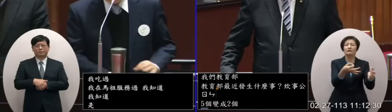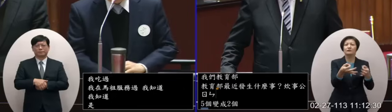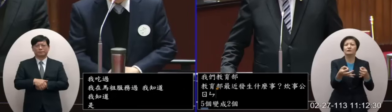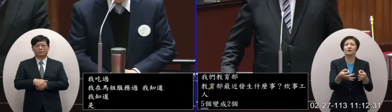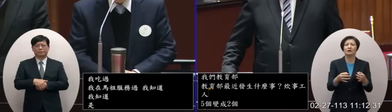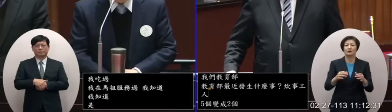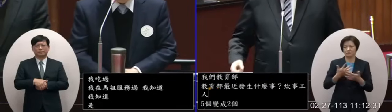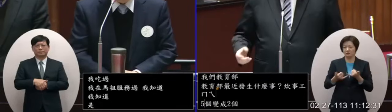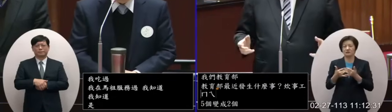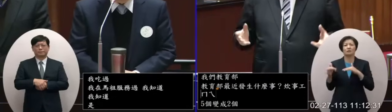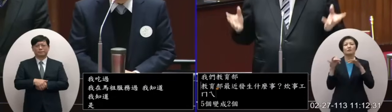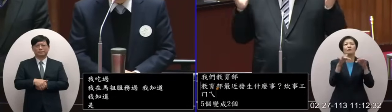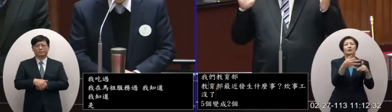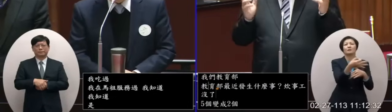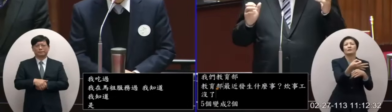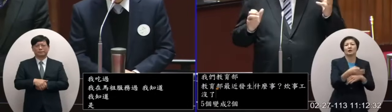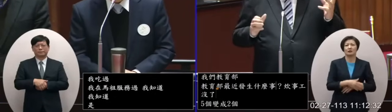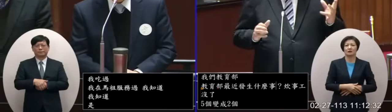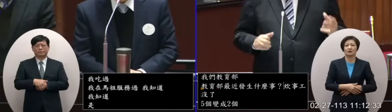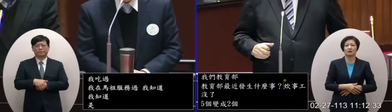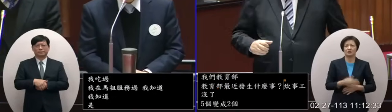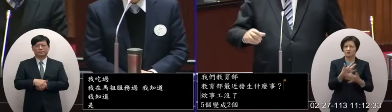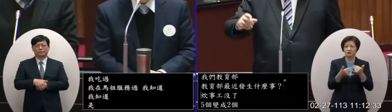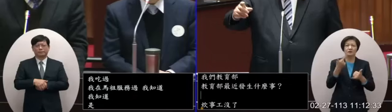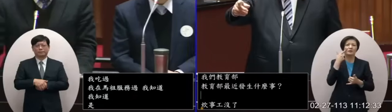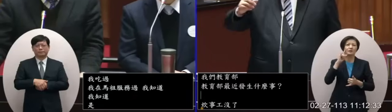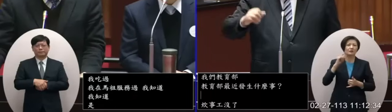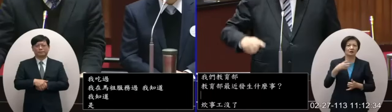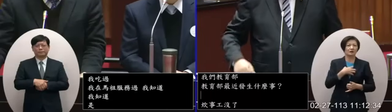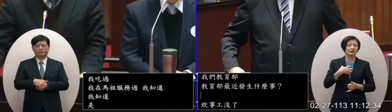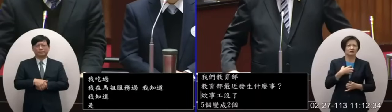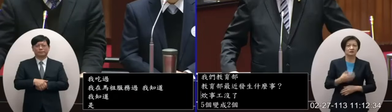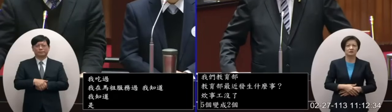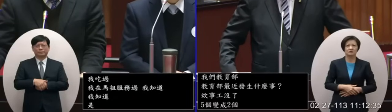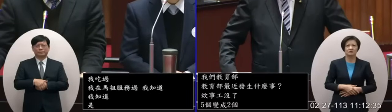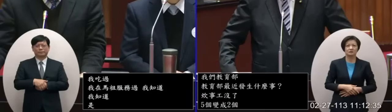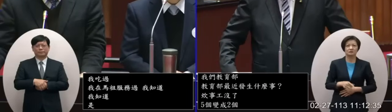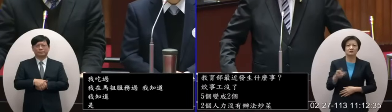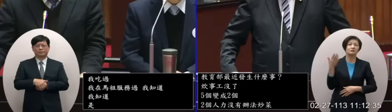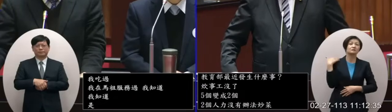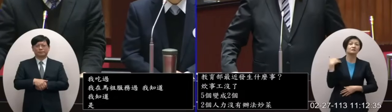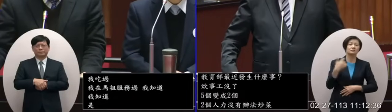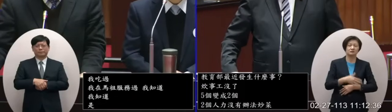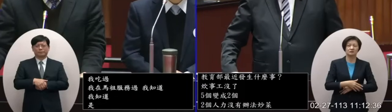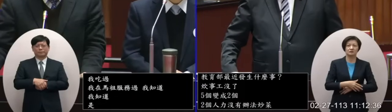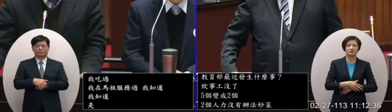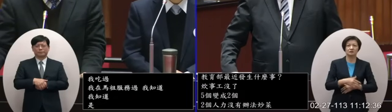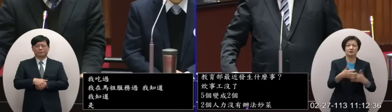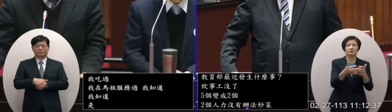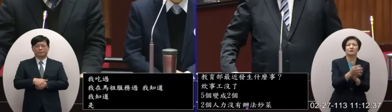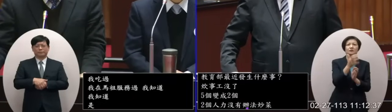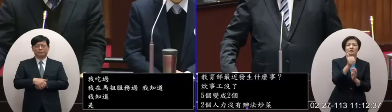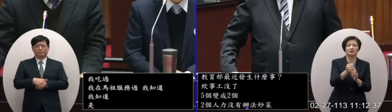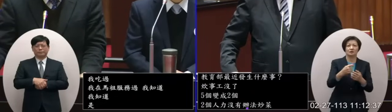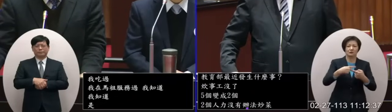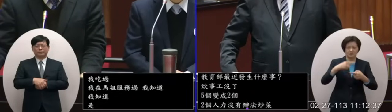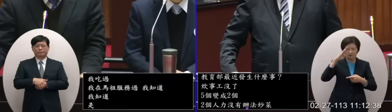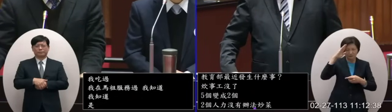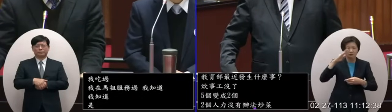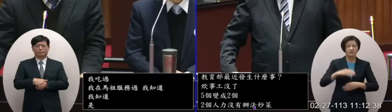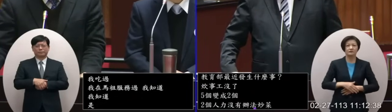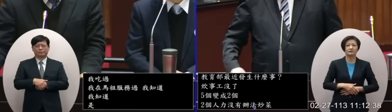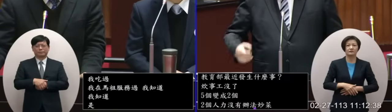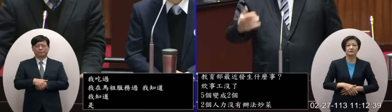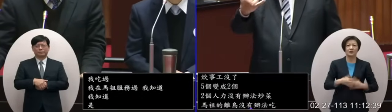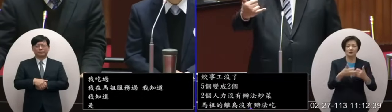可好了，学生家长就反弹。不过那天在现场，部长也跟我抱歉了啊。部长马上把这问题